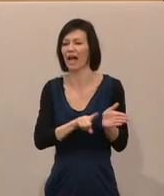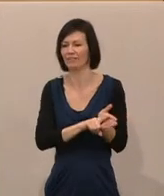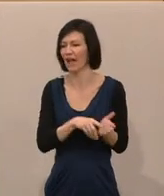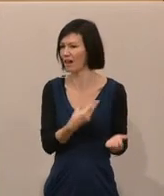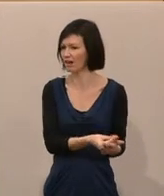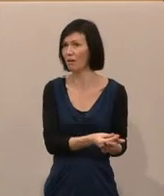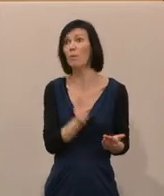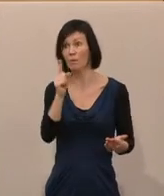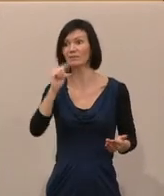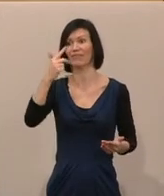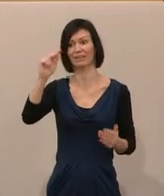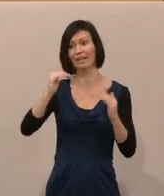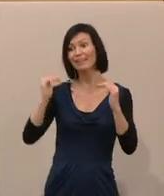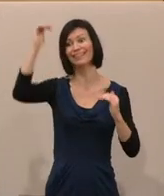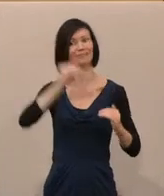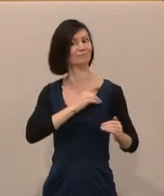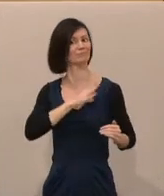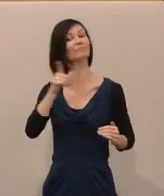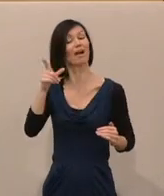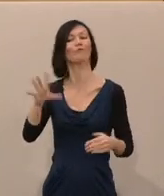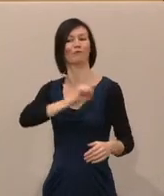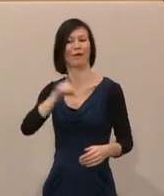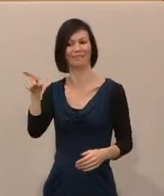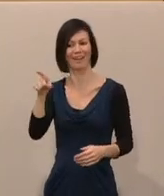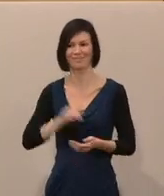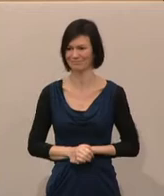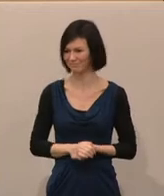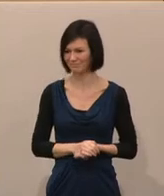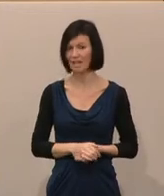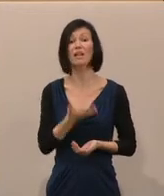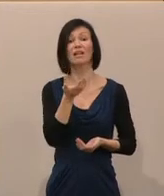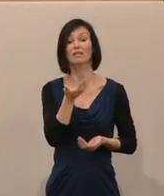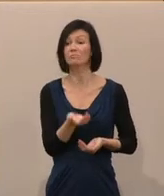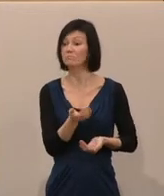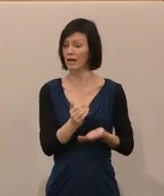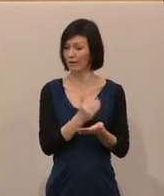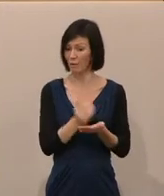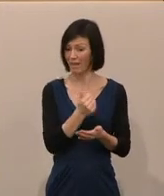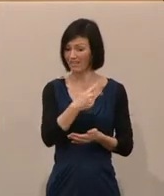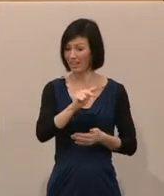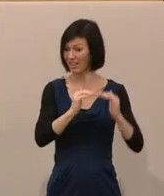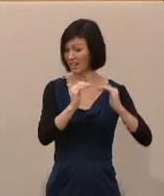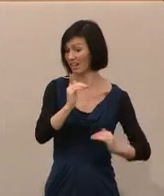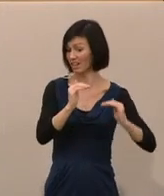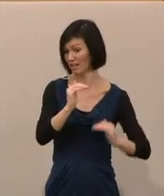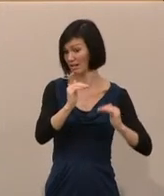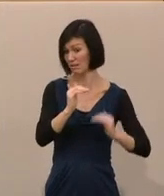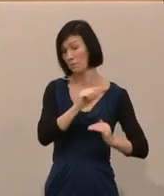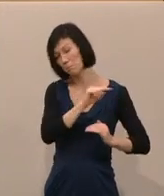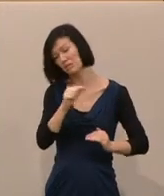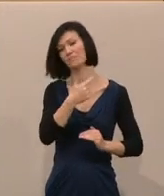sich, dass Kinder von Großteilen des unteren Einkommensdrittels lediglich einen Kindermehrbetrag von bis